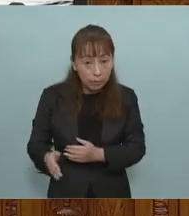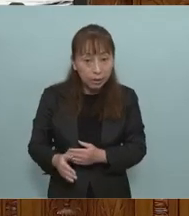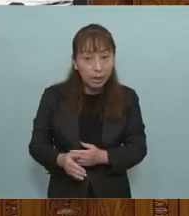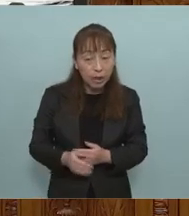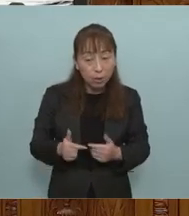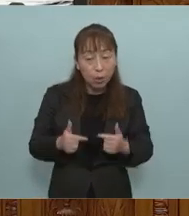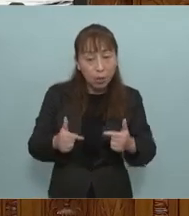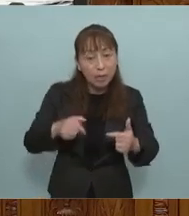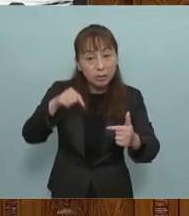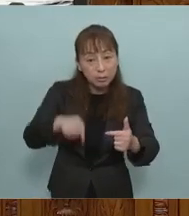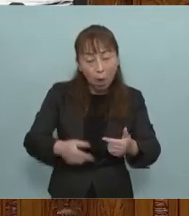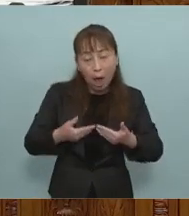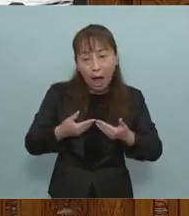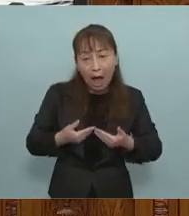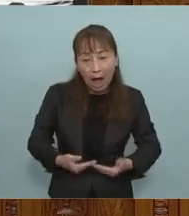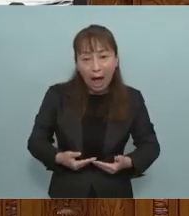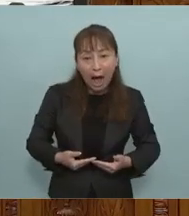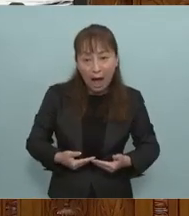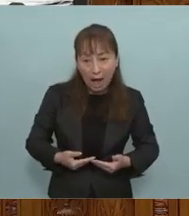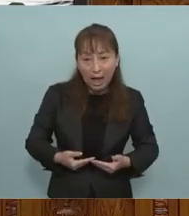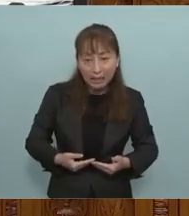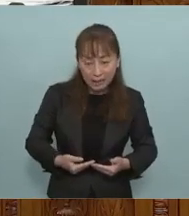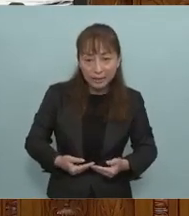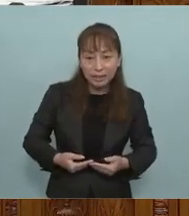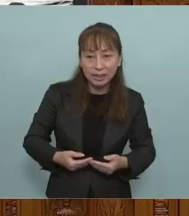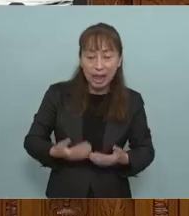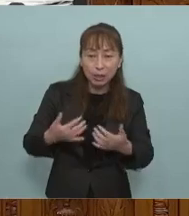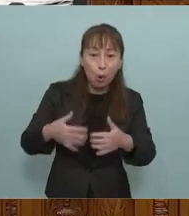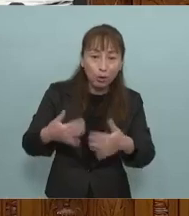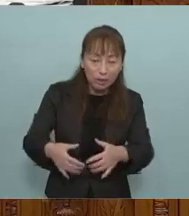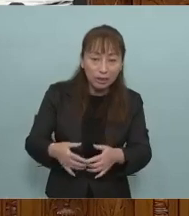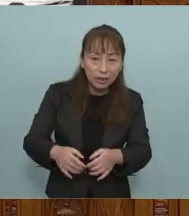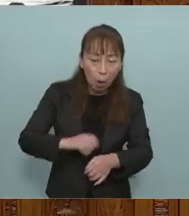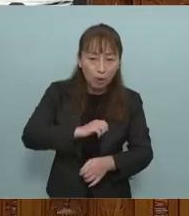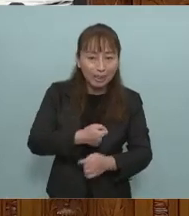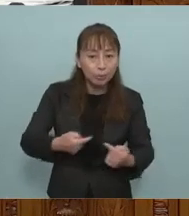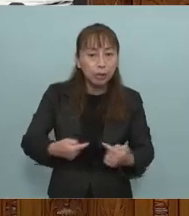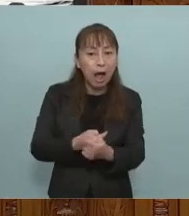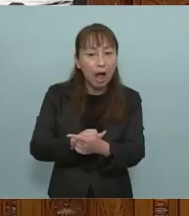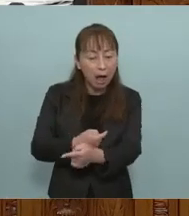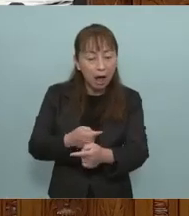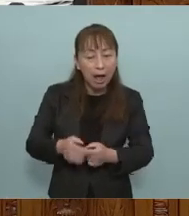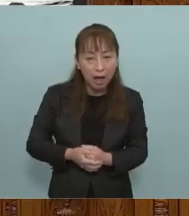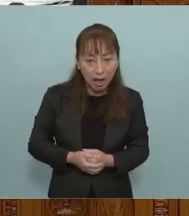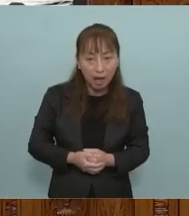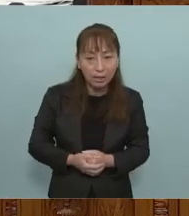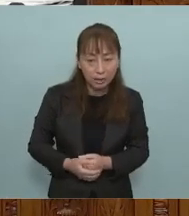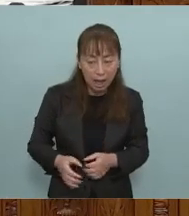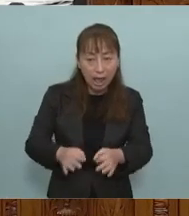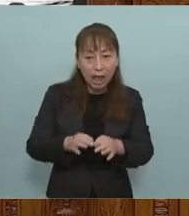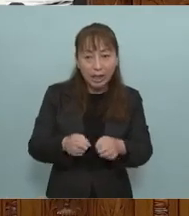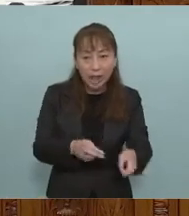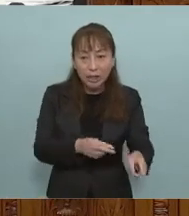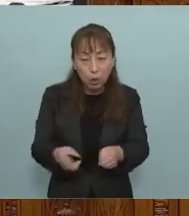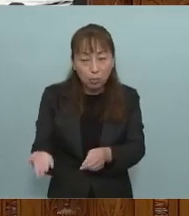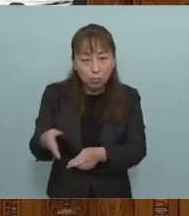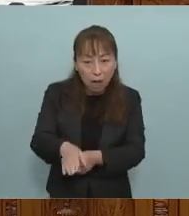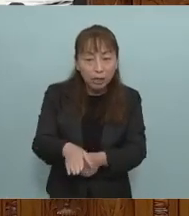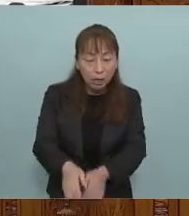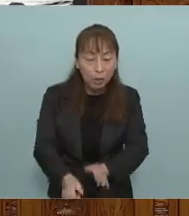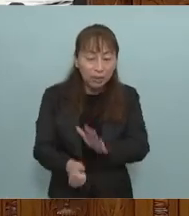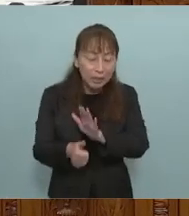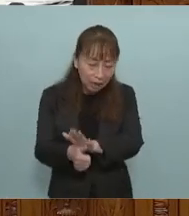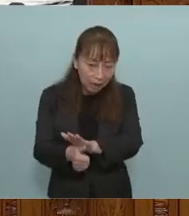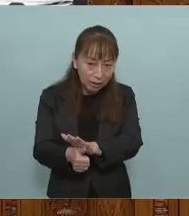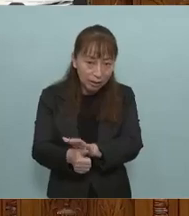用バスの安全装置の義務化と、装備のための支援措置を含む、ハード、ソフ